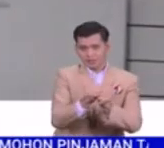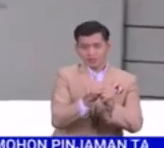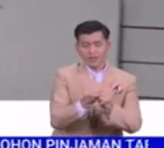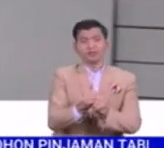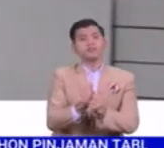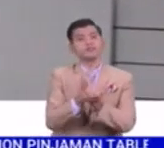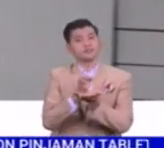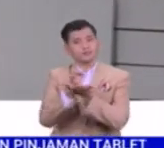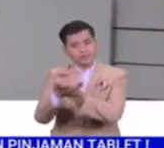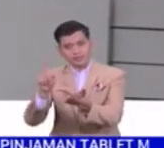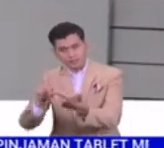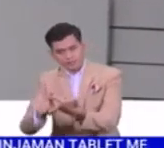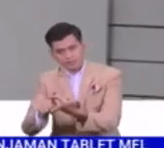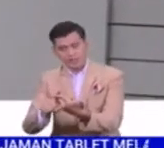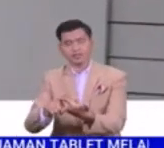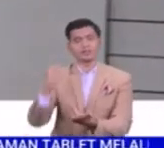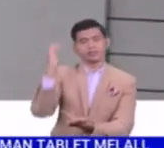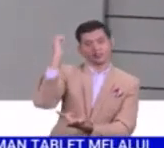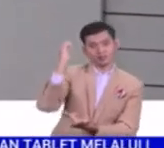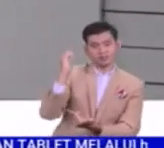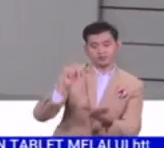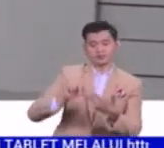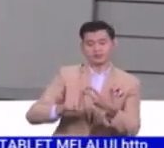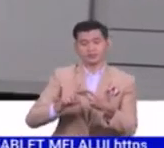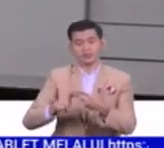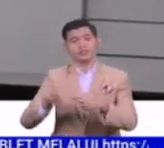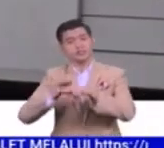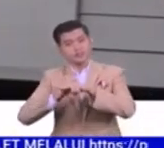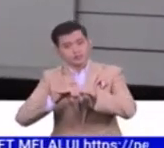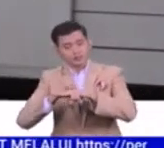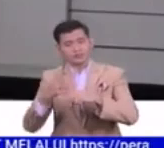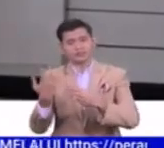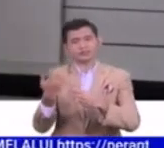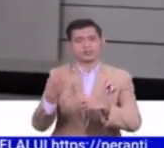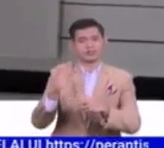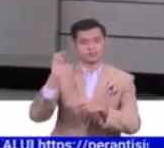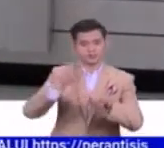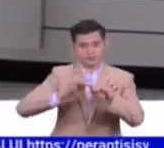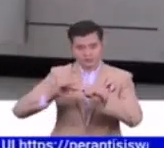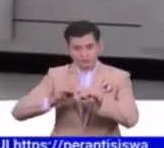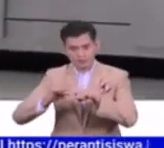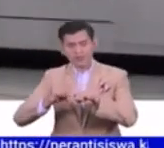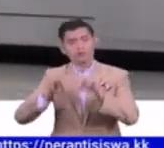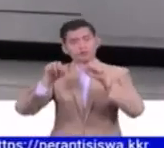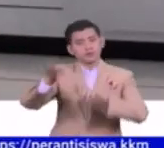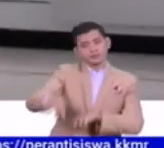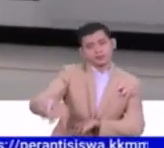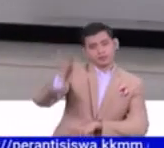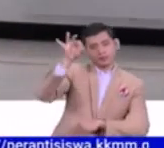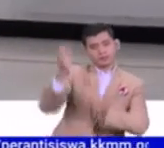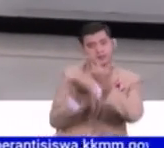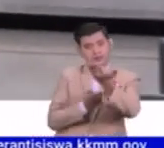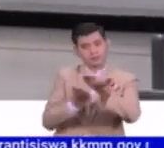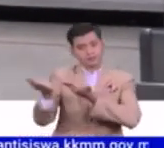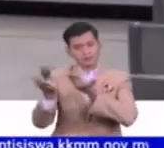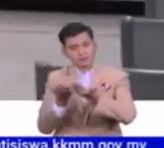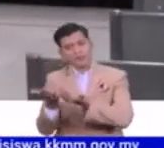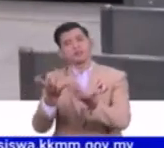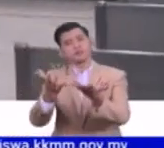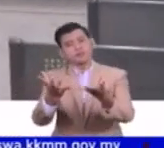feri, kereta api dan bas akan dihubungkan di sini sebelum mereka dapat memilih perkhidmatan pengangkutan